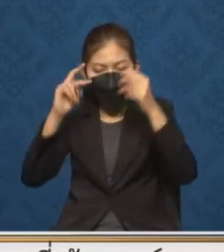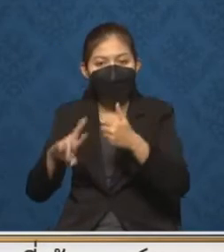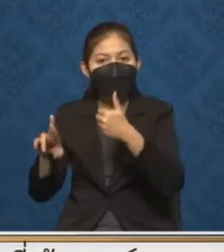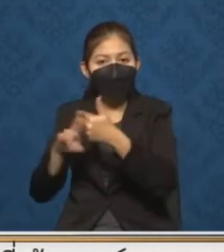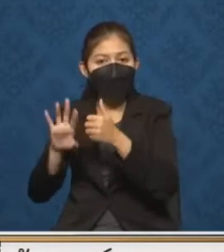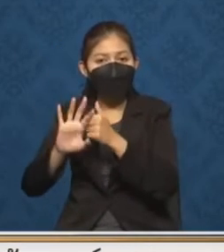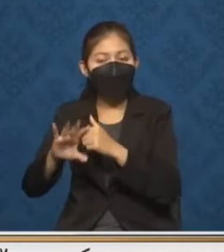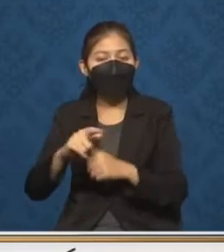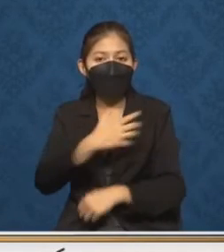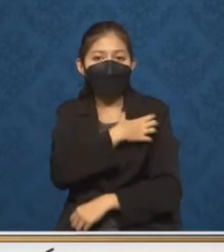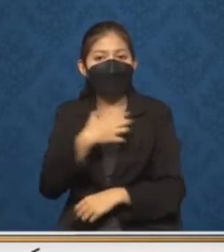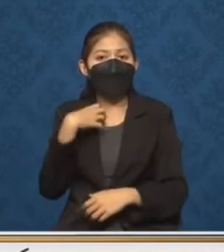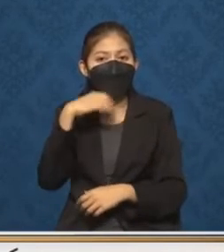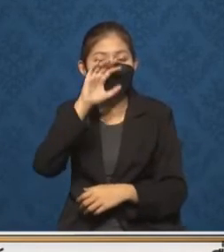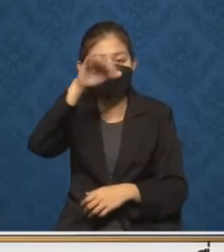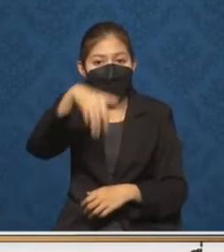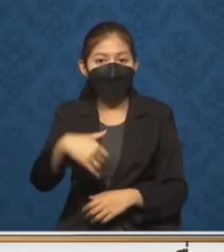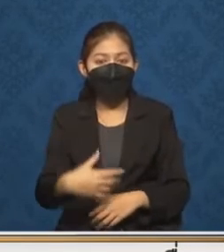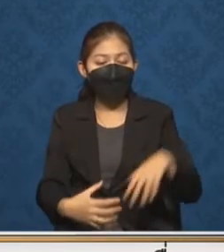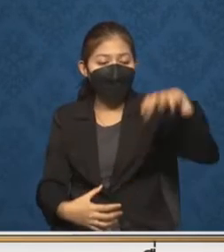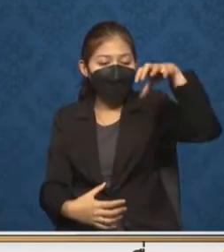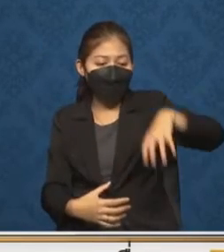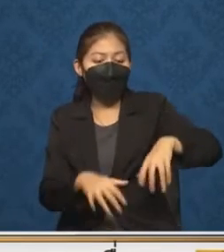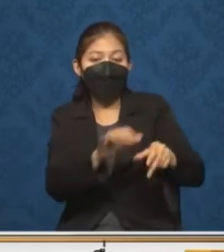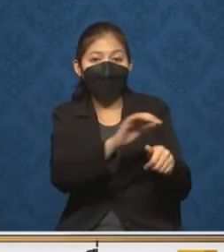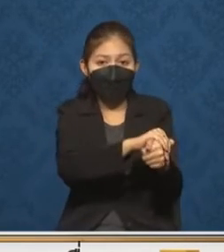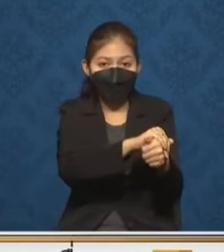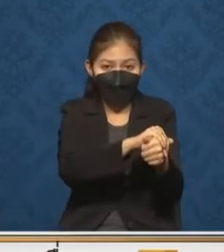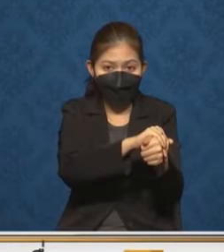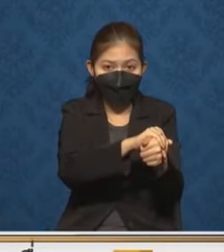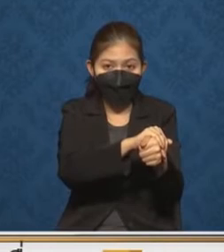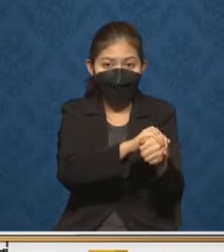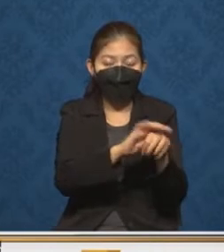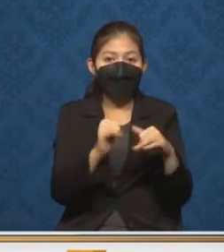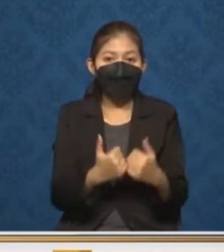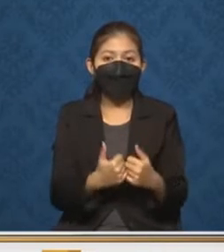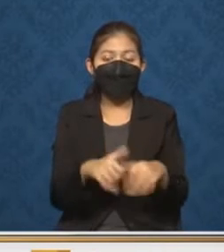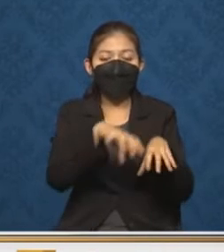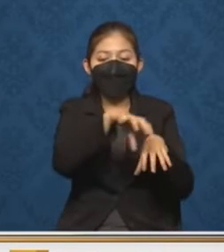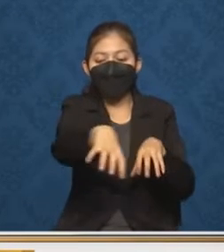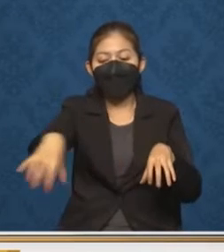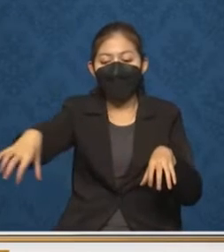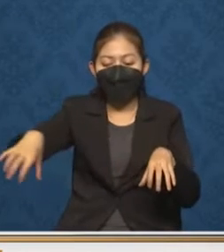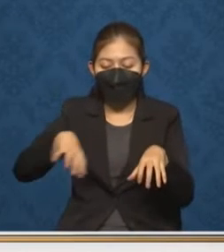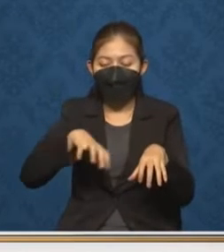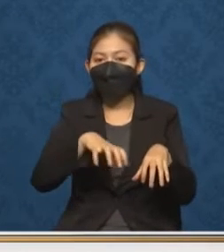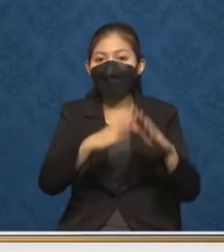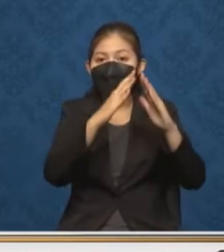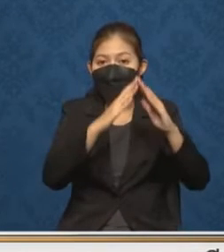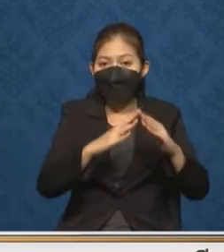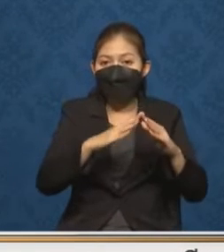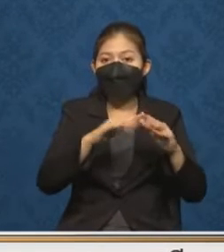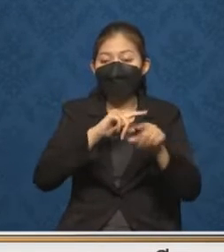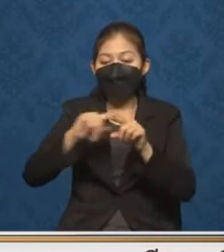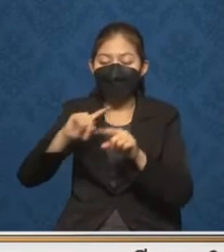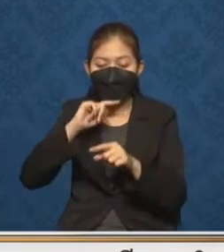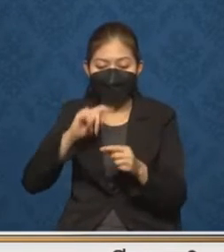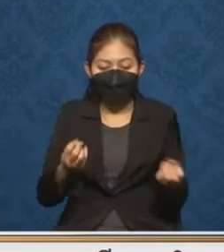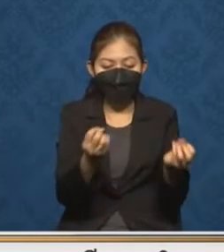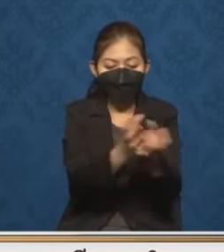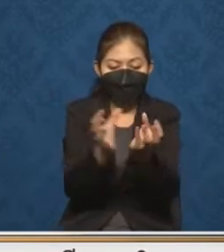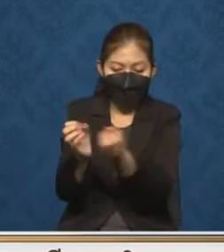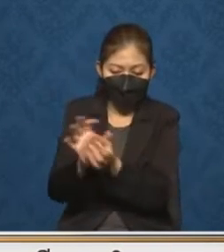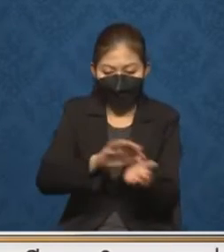าลตำบลเกาะเต่าได้รายงานเข้ามาว่าในพื้นที่หลายหมู่บ้านของตำบลเกาะเต่าได้มีบ้านเรือนที่เสียหายหล